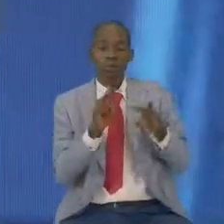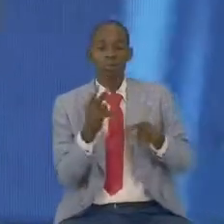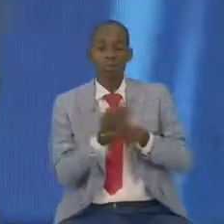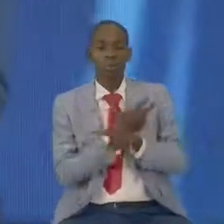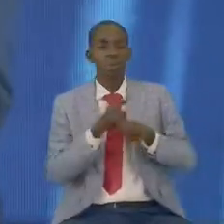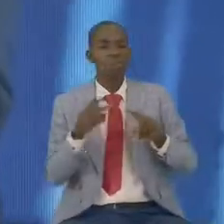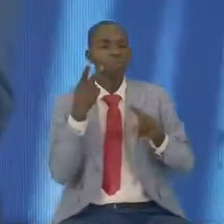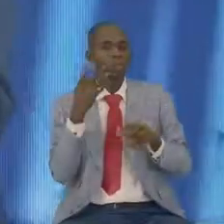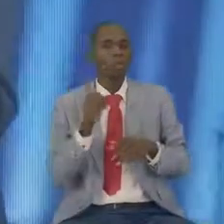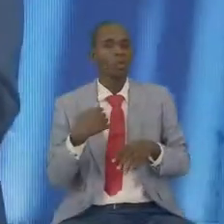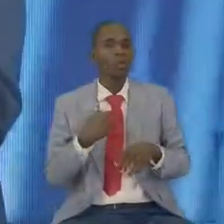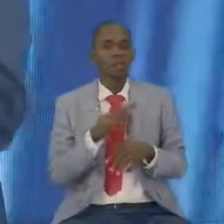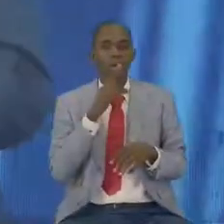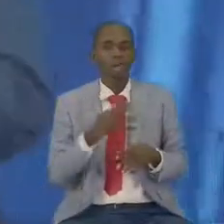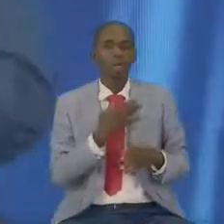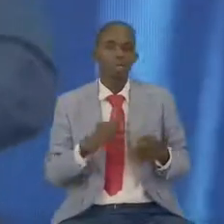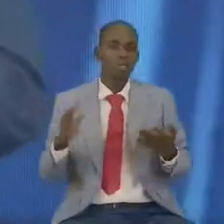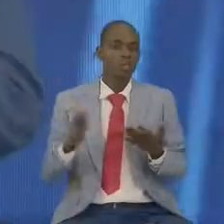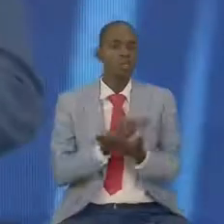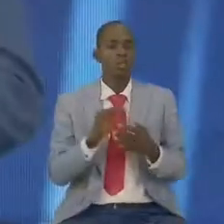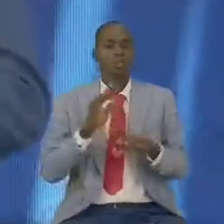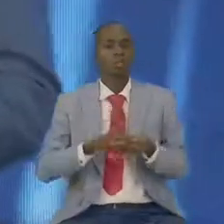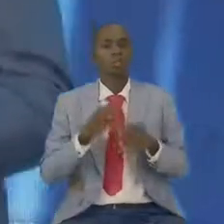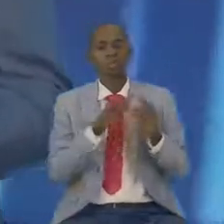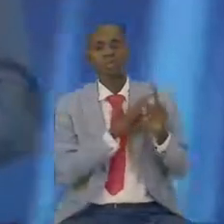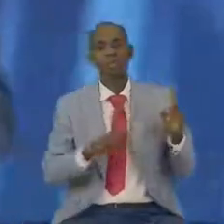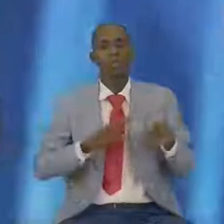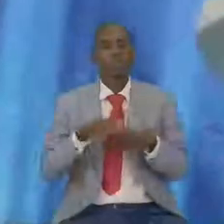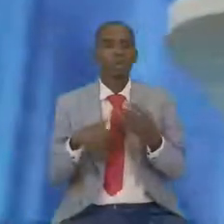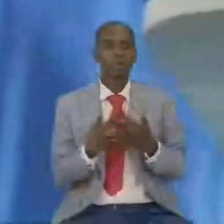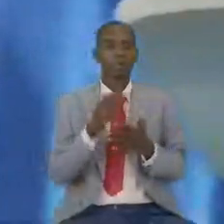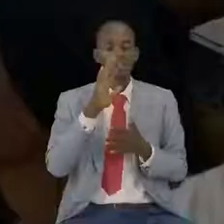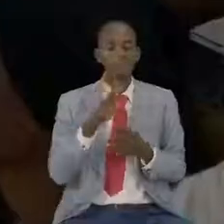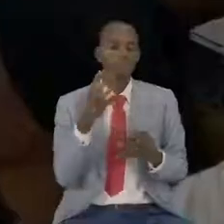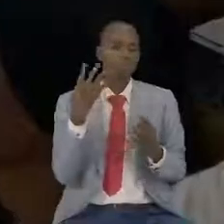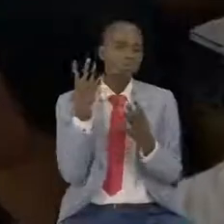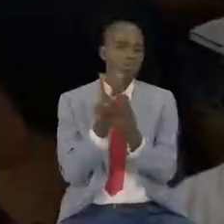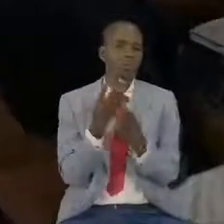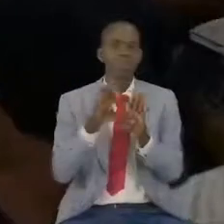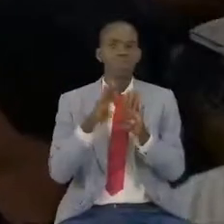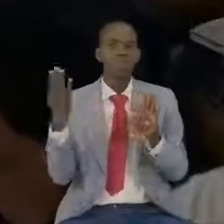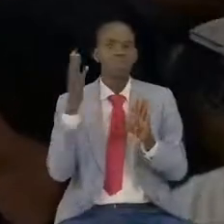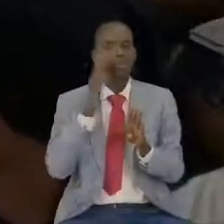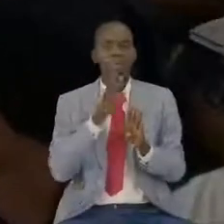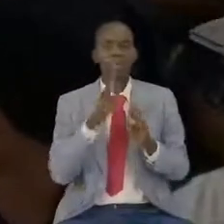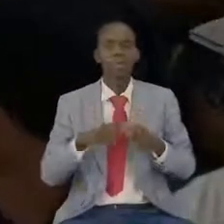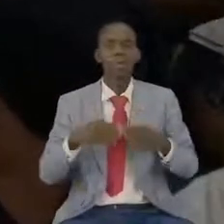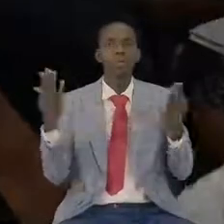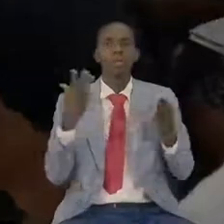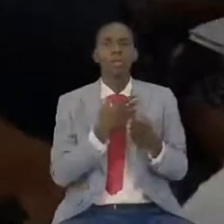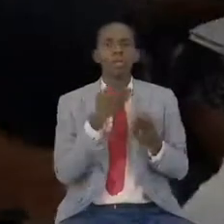sommes, et vous chantez à l'Éternel, toutes vos portes de prison seront ouvertes. Et vous dites,